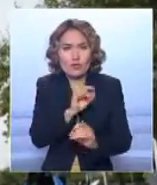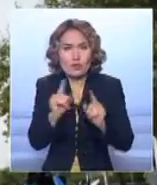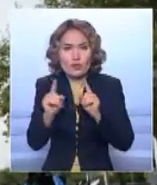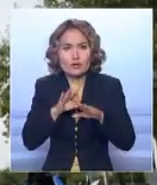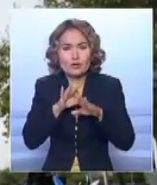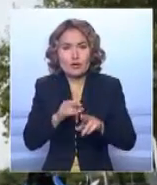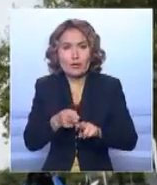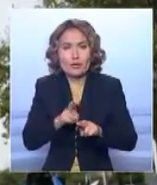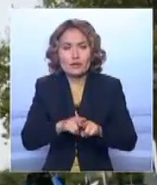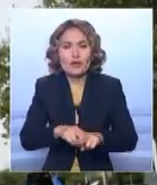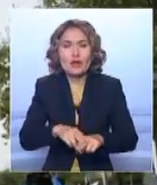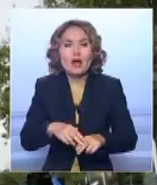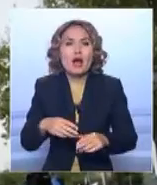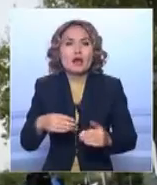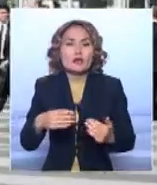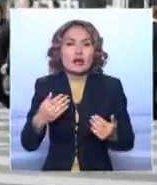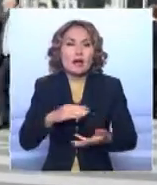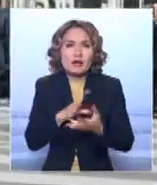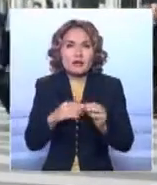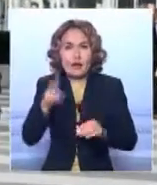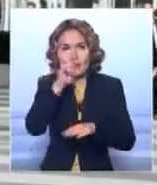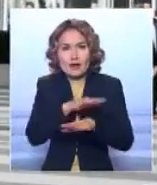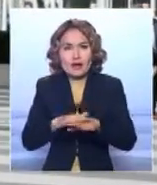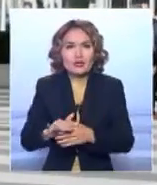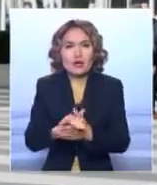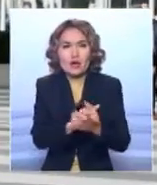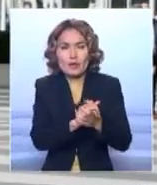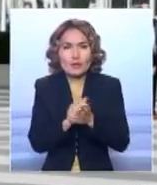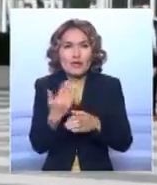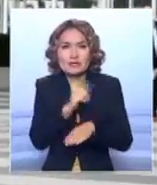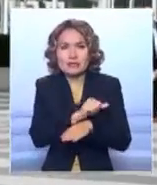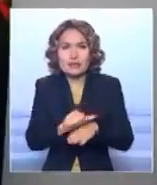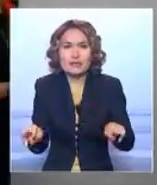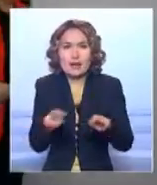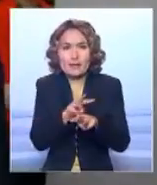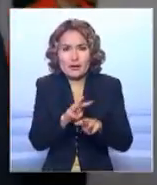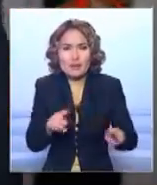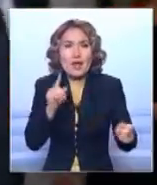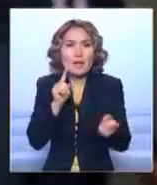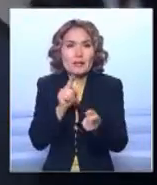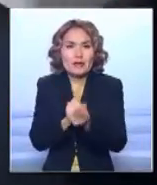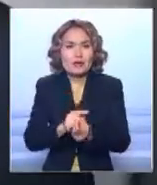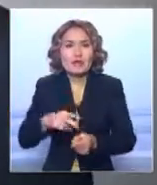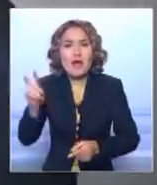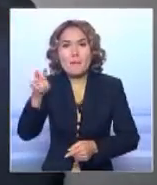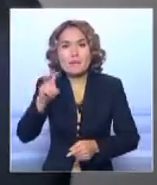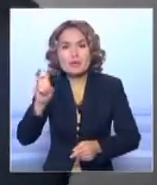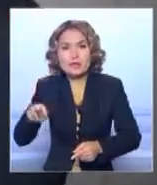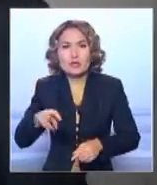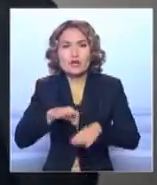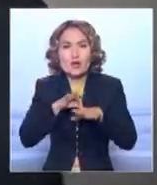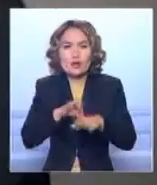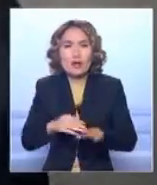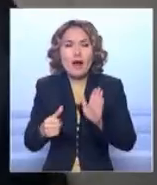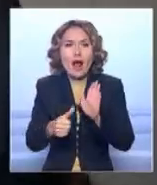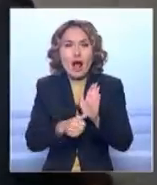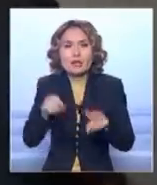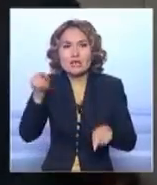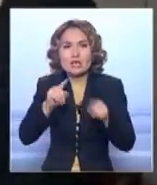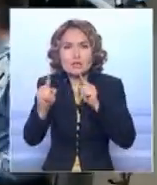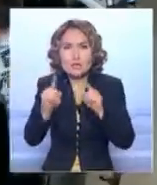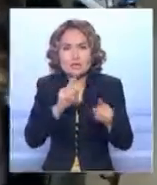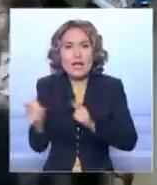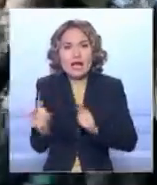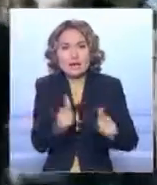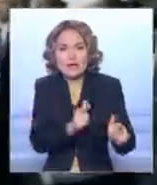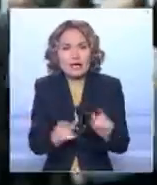ұлттар ұйымындағы түркі тілдес мемлекеттер ынтымақтастығы кеңесінде сыртқы істер министрлерімен кездесіп, Бішкекте өтетін 6-шы саммиттің дайындығын